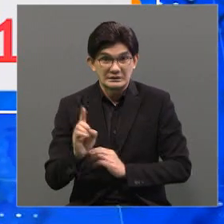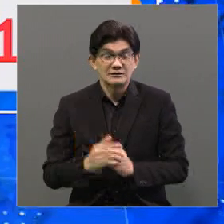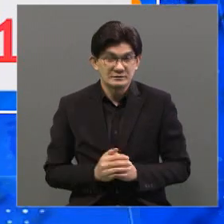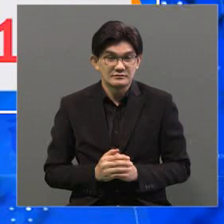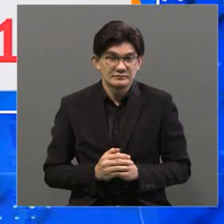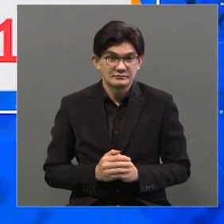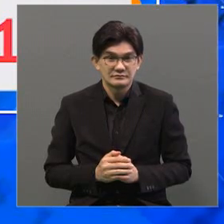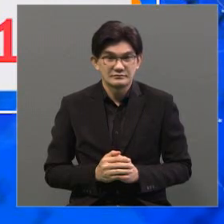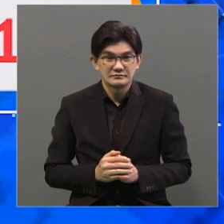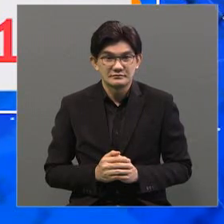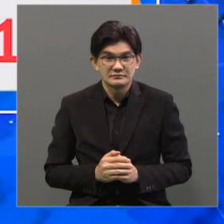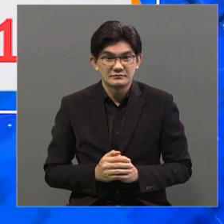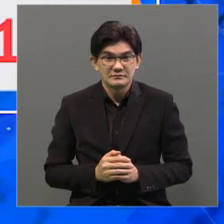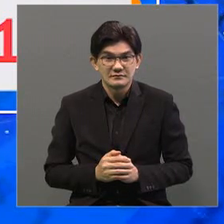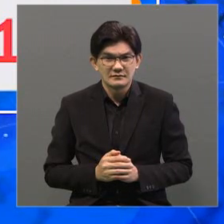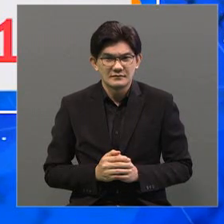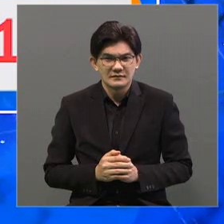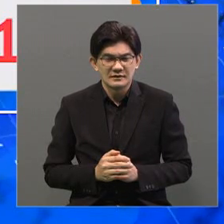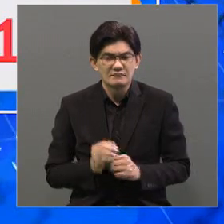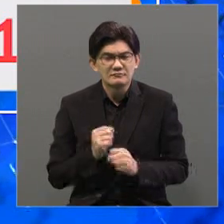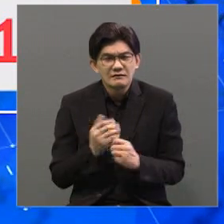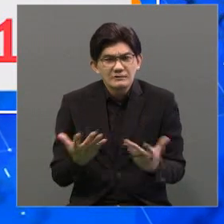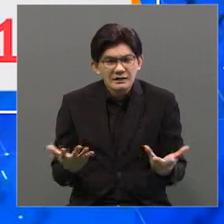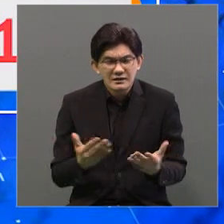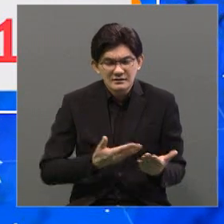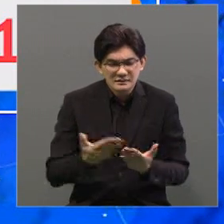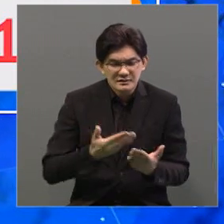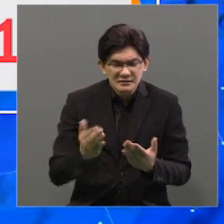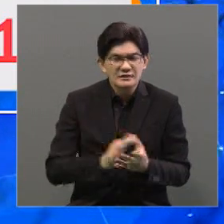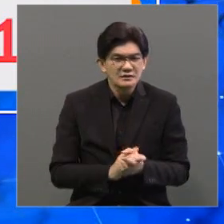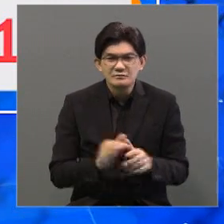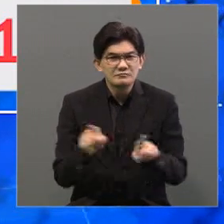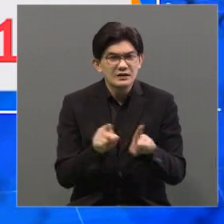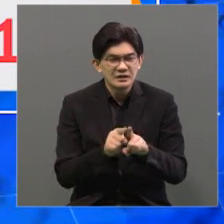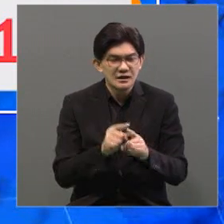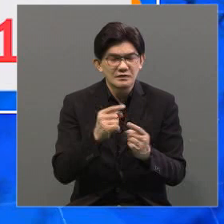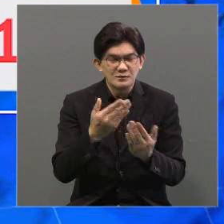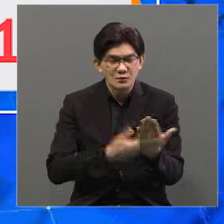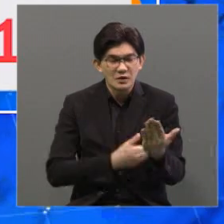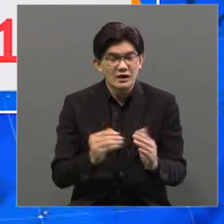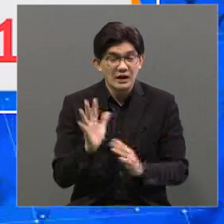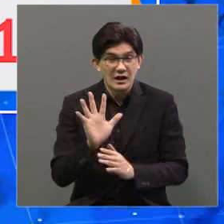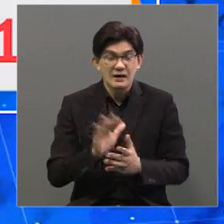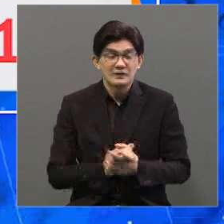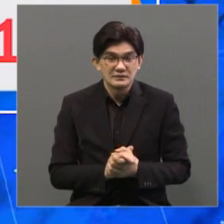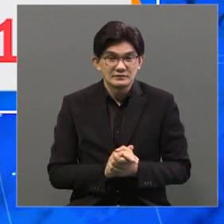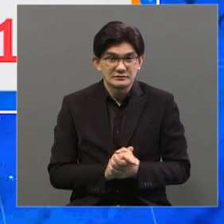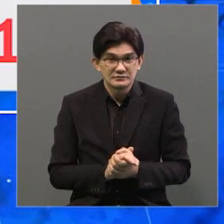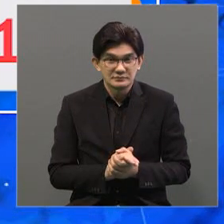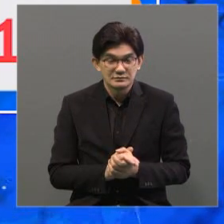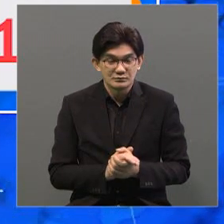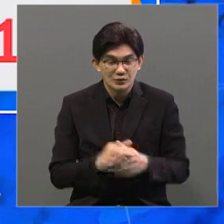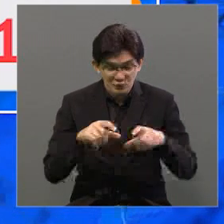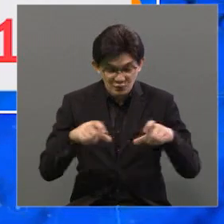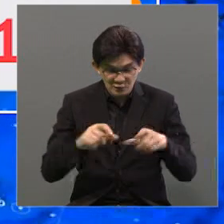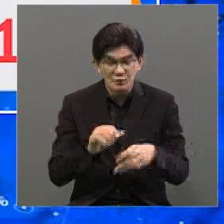นะ1คนนะครับ จิตใจท่านทำด้วยอะไร ซื้อลอตเตอรี่เลขเดียวกัน5ใบถ้าสมัยก่อนก็ต้องเป็นการซื้อหวยชุดซึ่ง